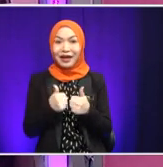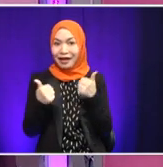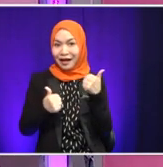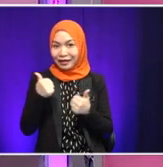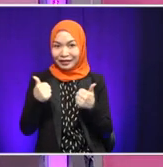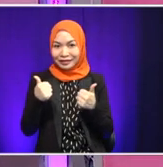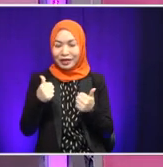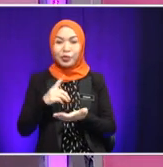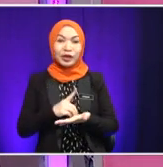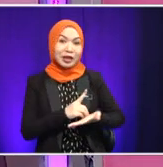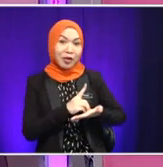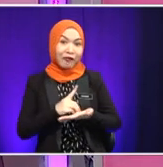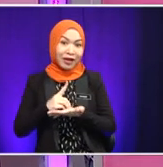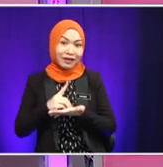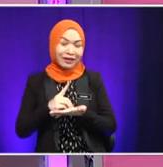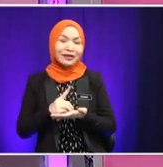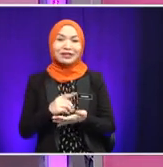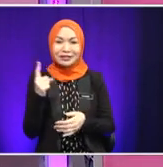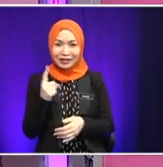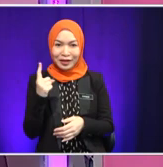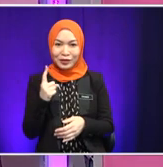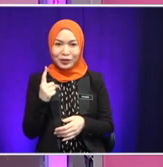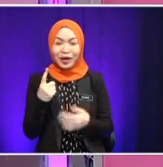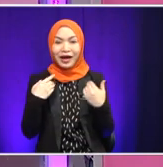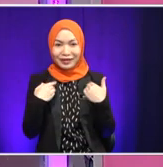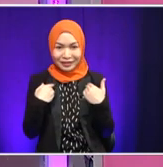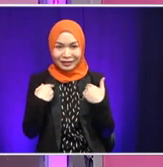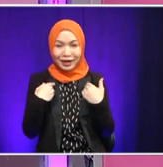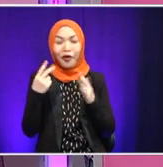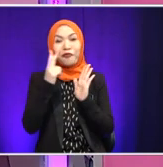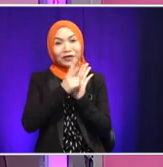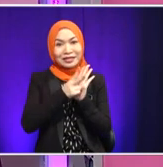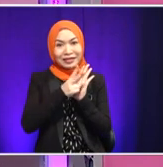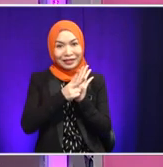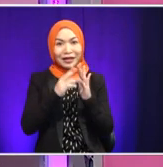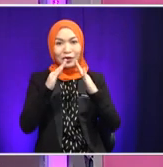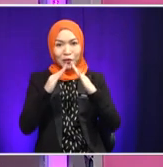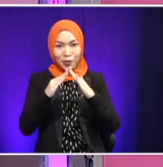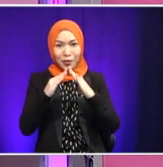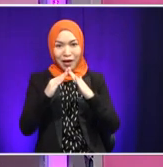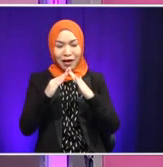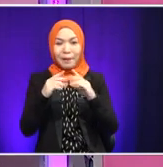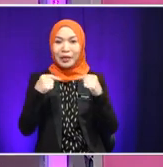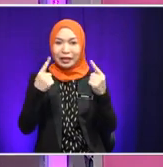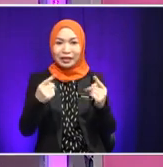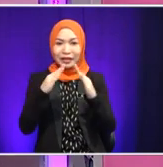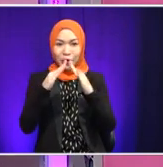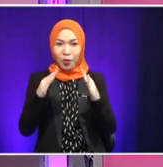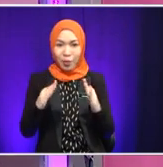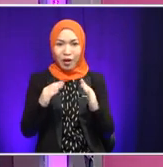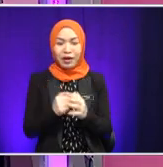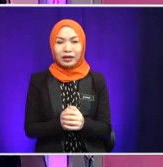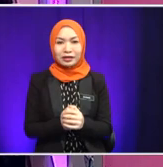sudah sekarang sudah ada tradisi yang mana melaksanakan rumah terbuka dan mereka menjemput berbagai kawan mereka untuk HD